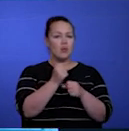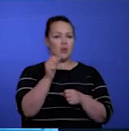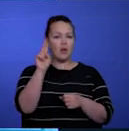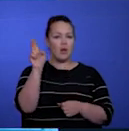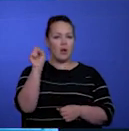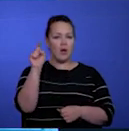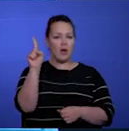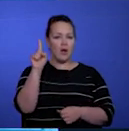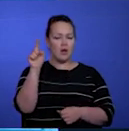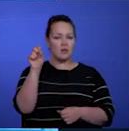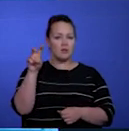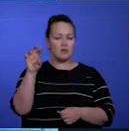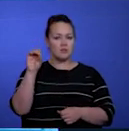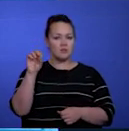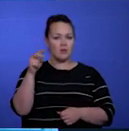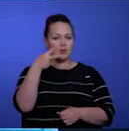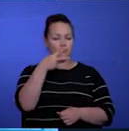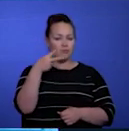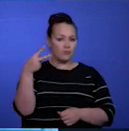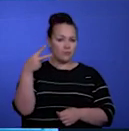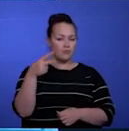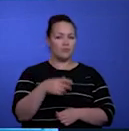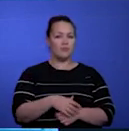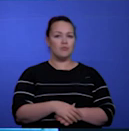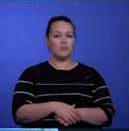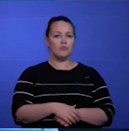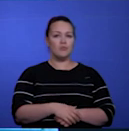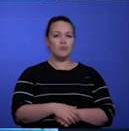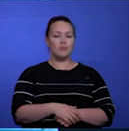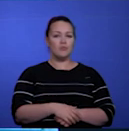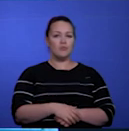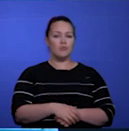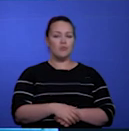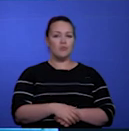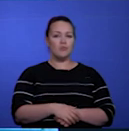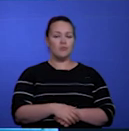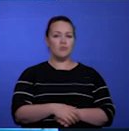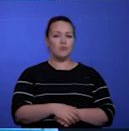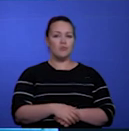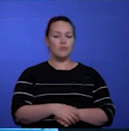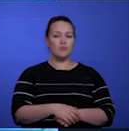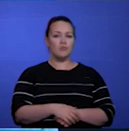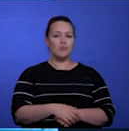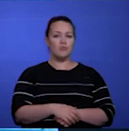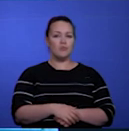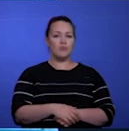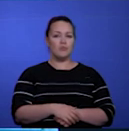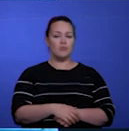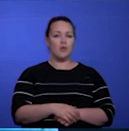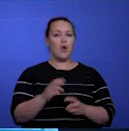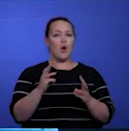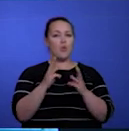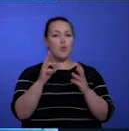это сказуемое подчеркивается двумя чертами теперь ищу второстепенные члены предложения огонь чего